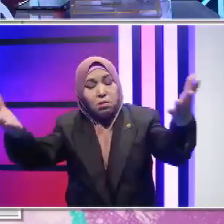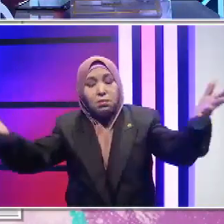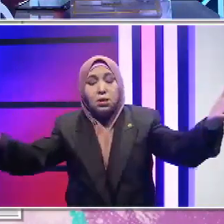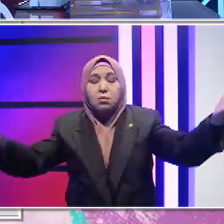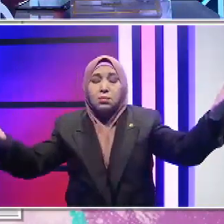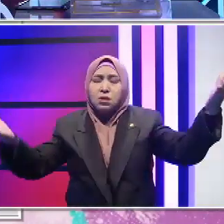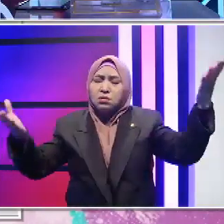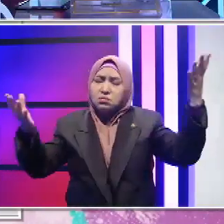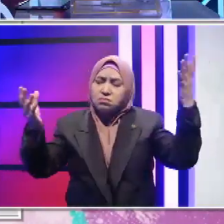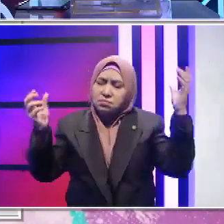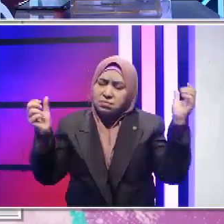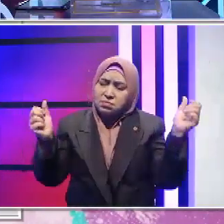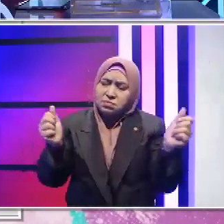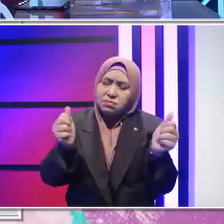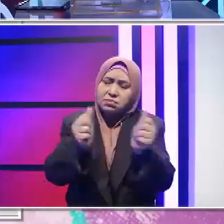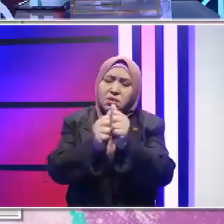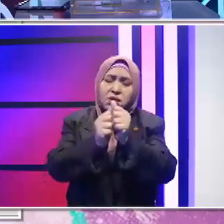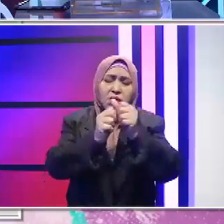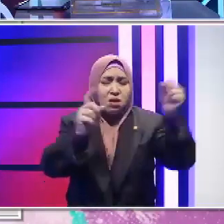فبشرهم